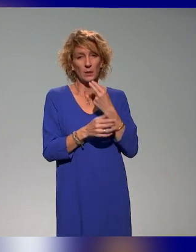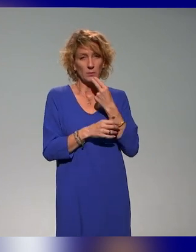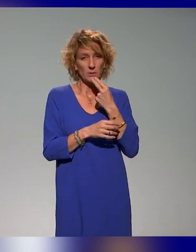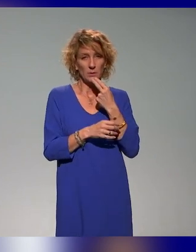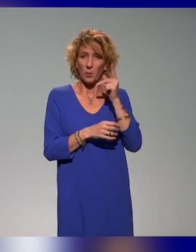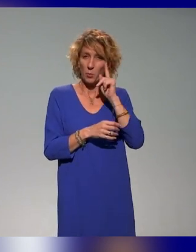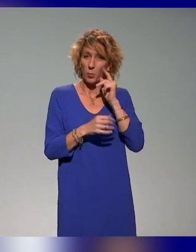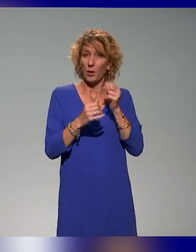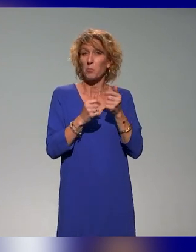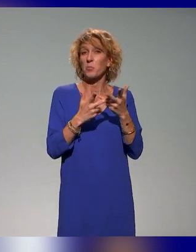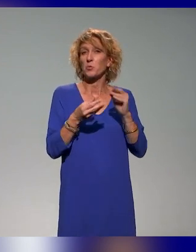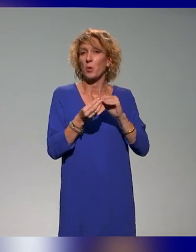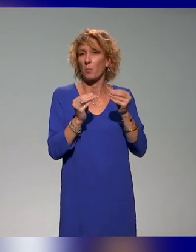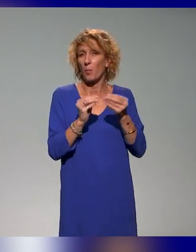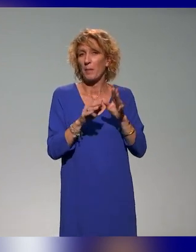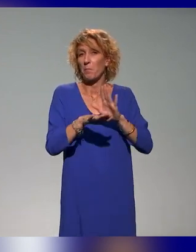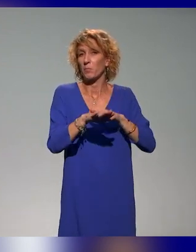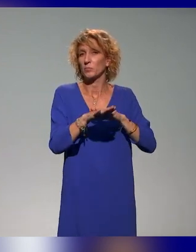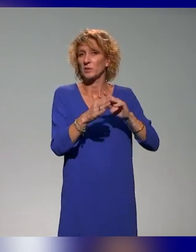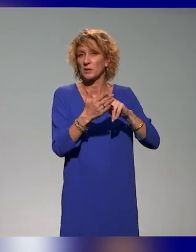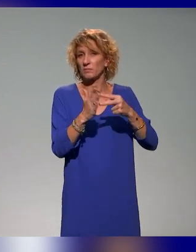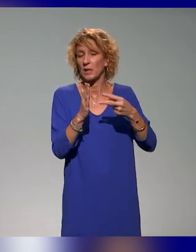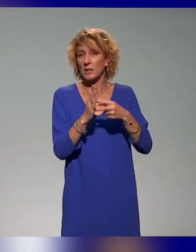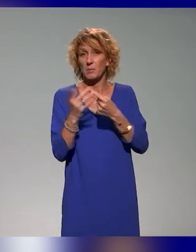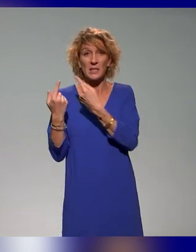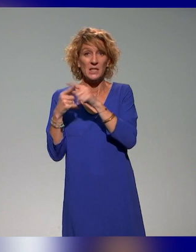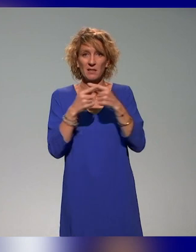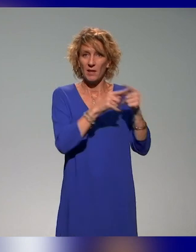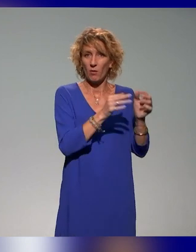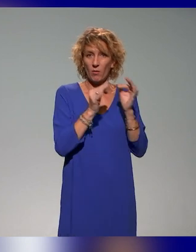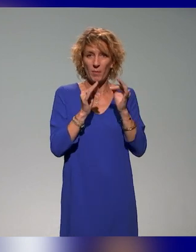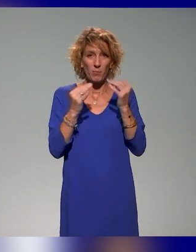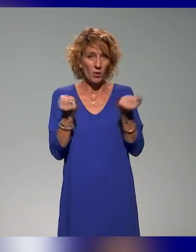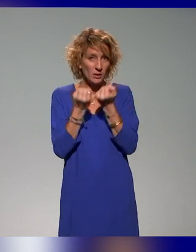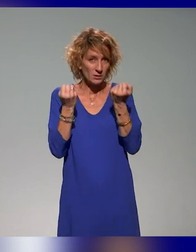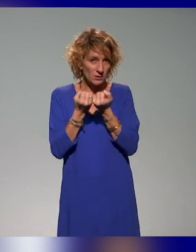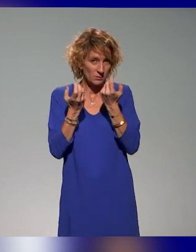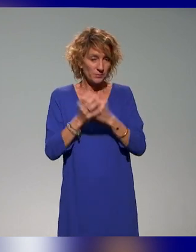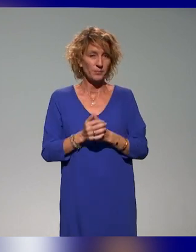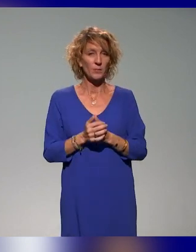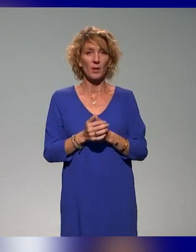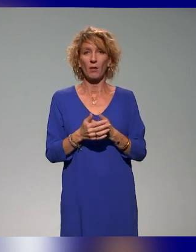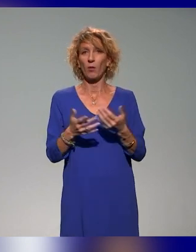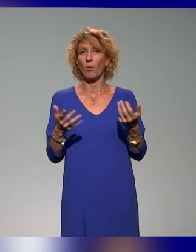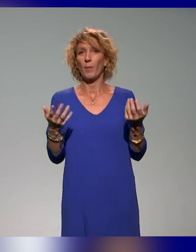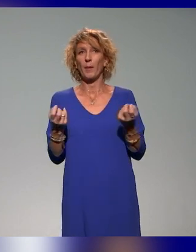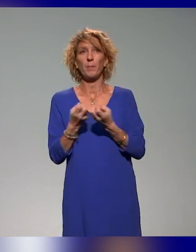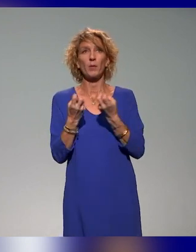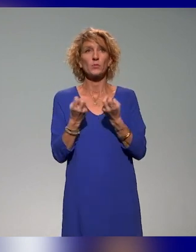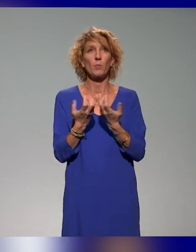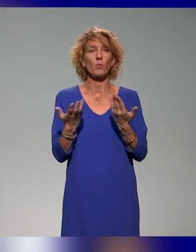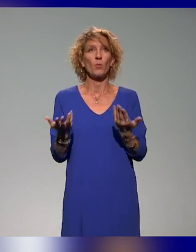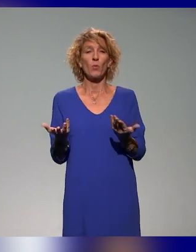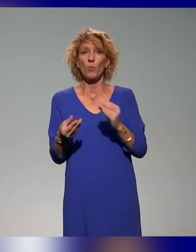techniques et pour des raisons qui sont pas toutes les mêmes selon les activités testées, donc ça peut être